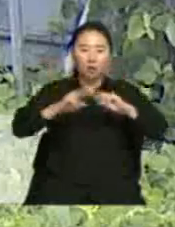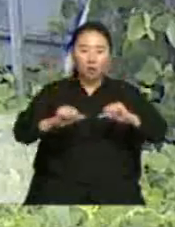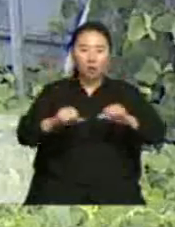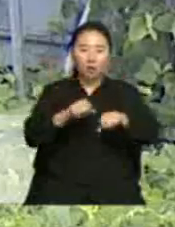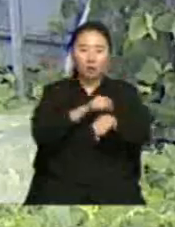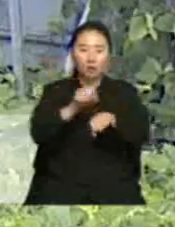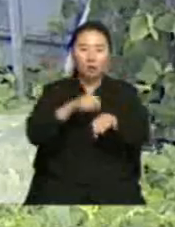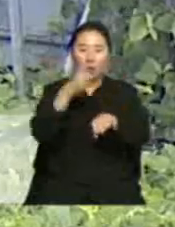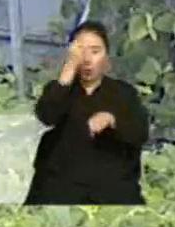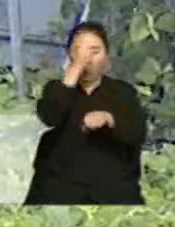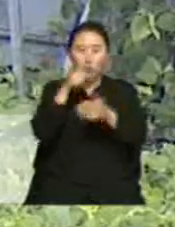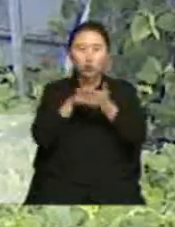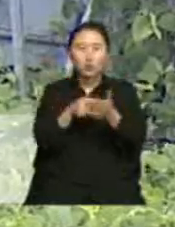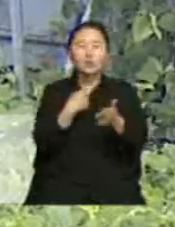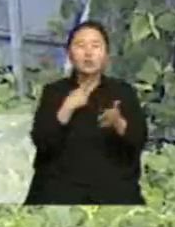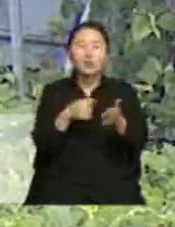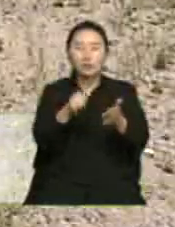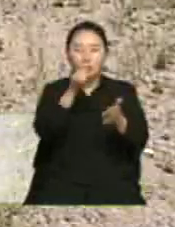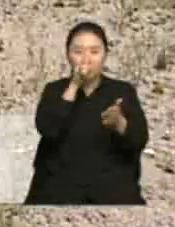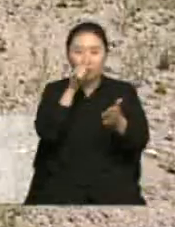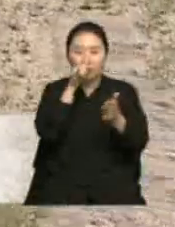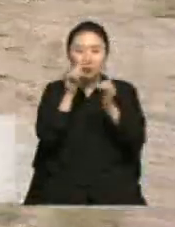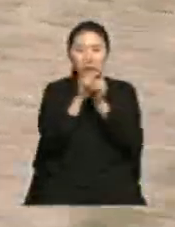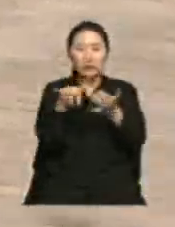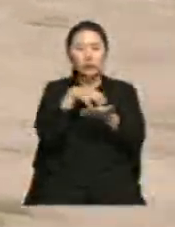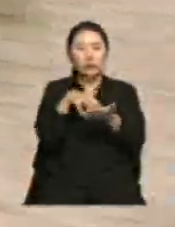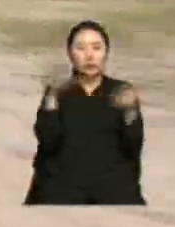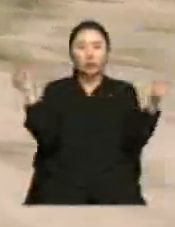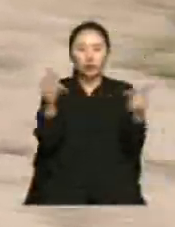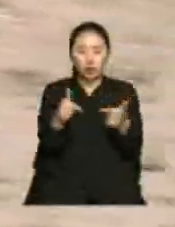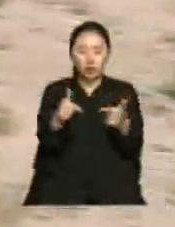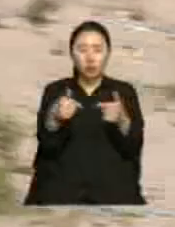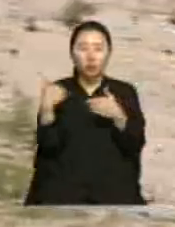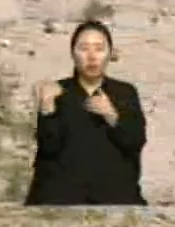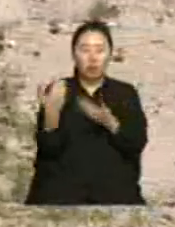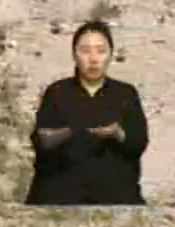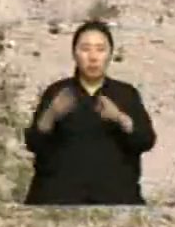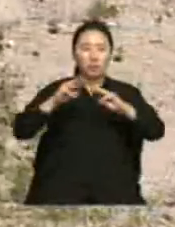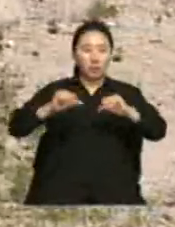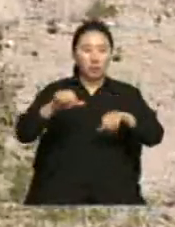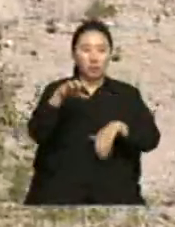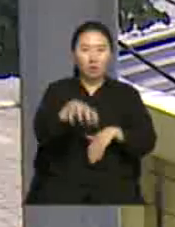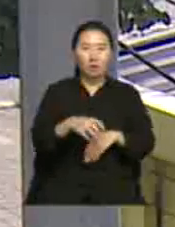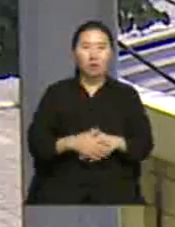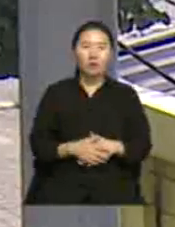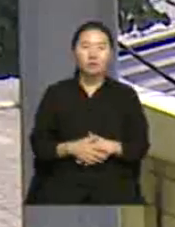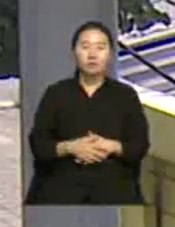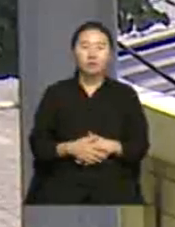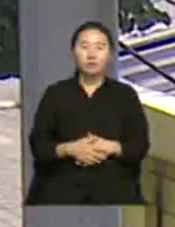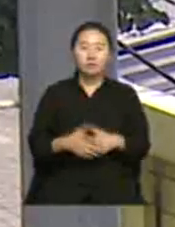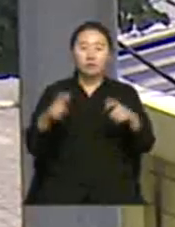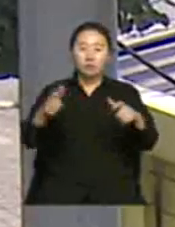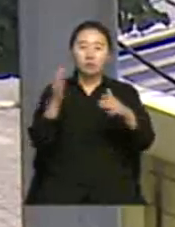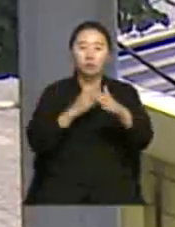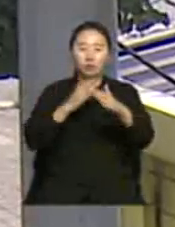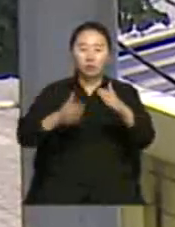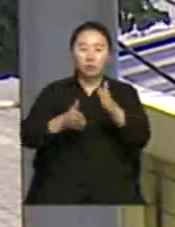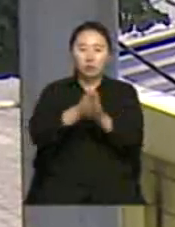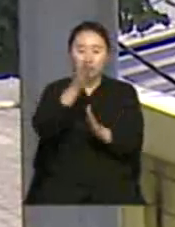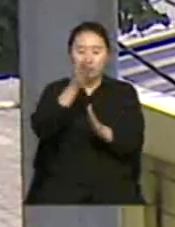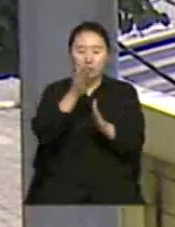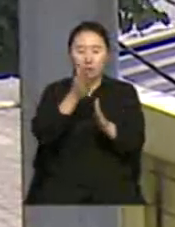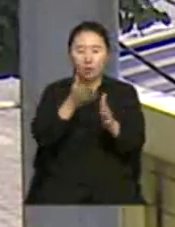그동안 특성화구 설립을 추진해왔으나 학령 인구 감소 등으로 나대지 상태로 방치돼 왔던 곳입니다. 구가 공공기관 유치를